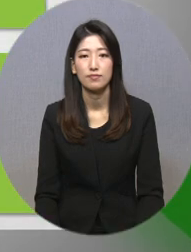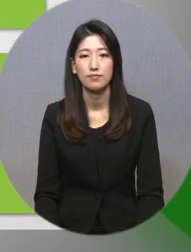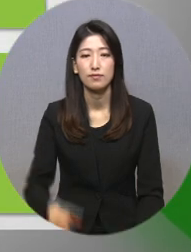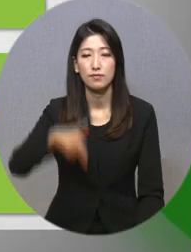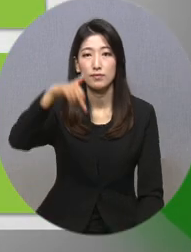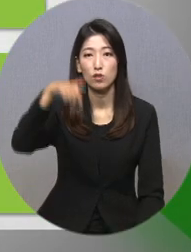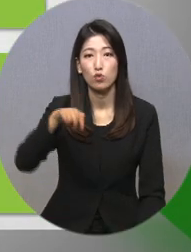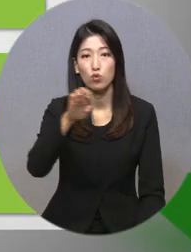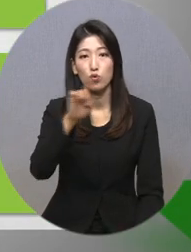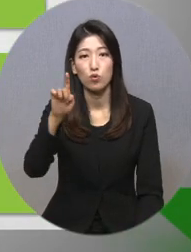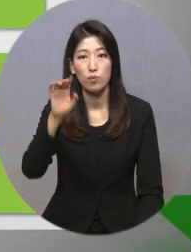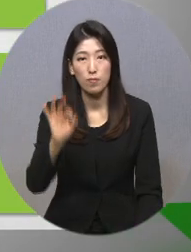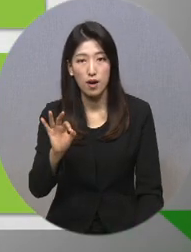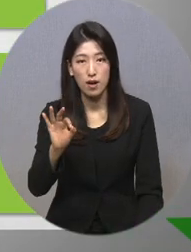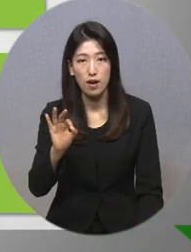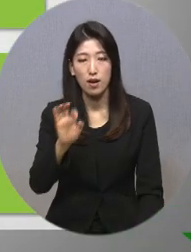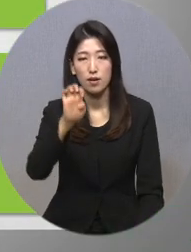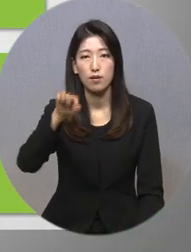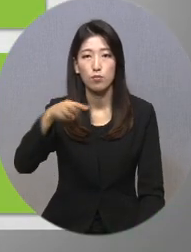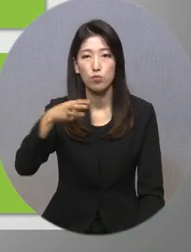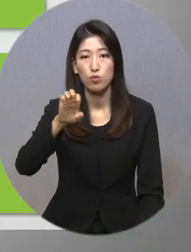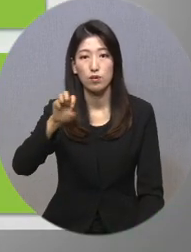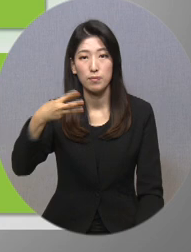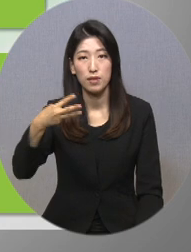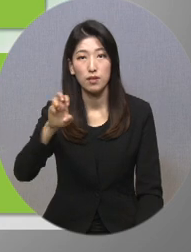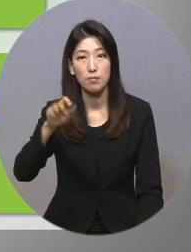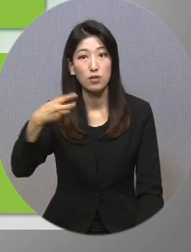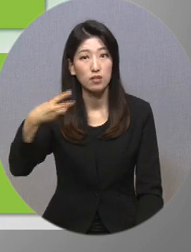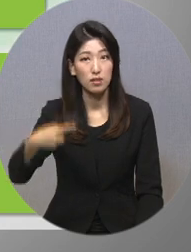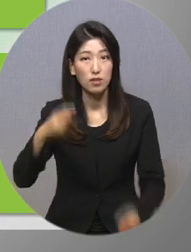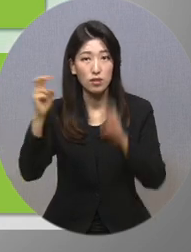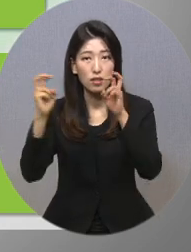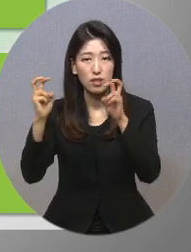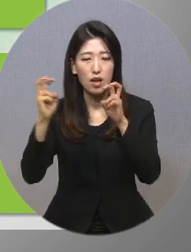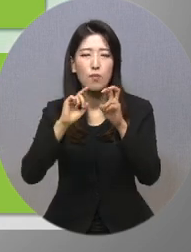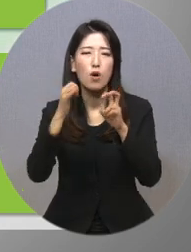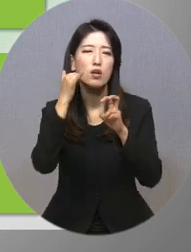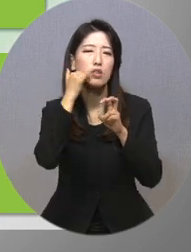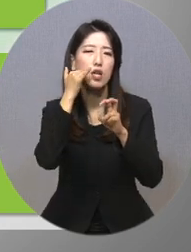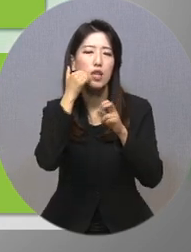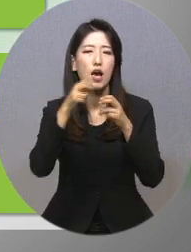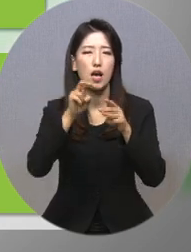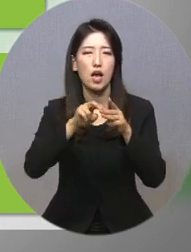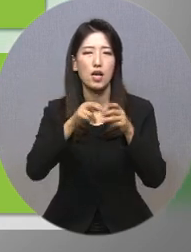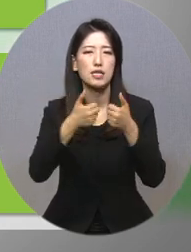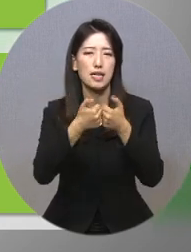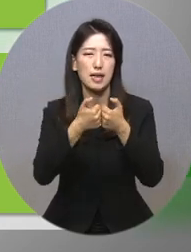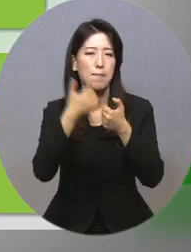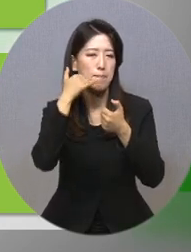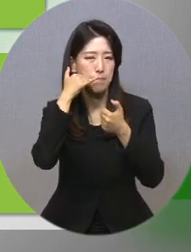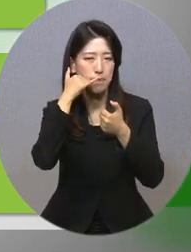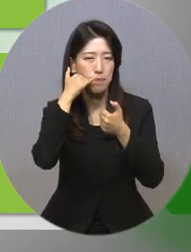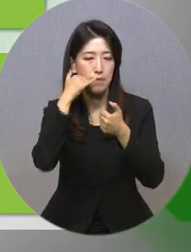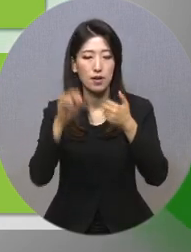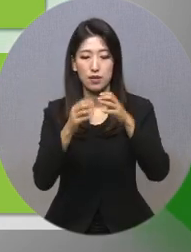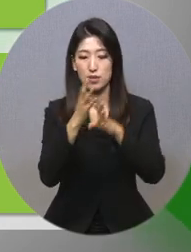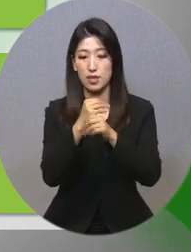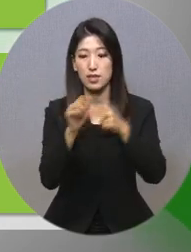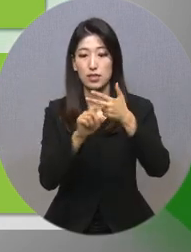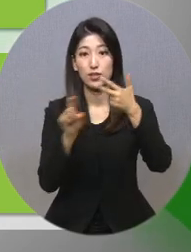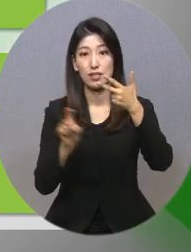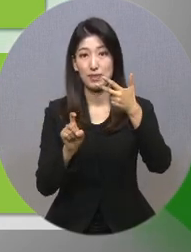쿠팡 풀필먼트 서비스 유한회사에서 콜센터 상담원을 모집합니다. 접수 마감일은 7월 10일까지며